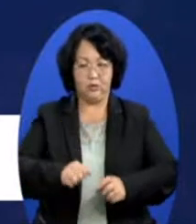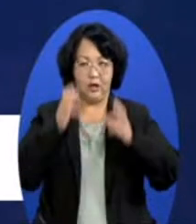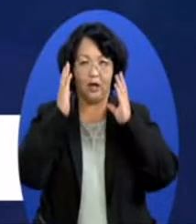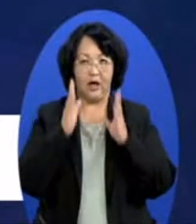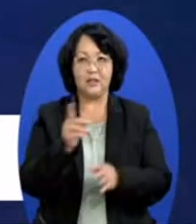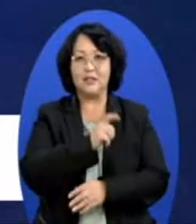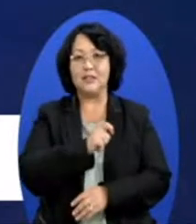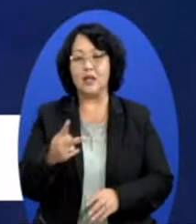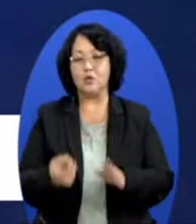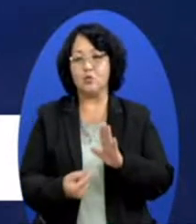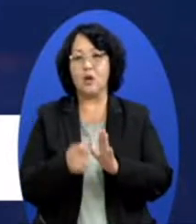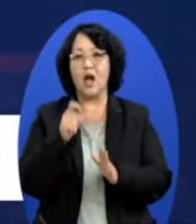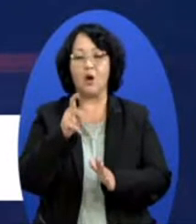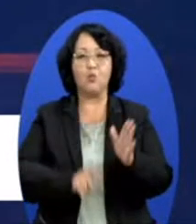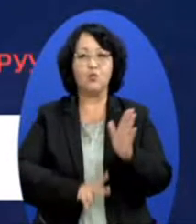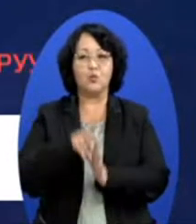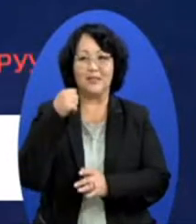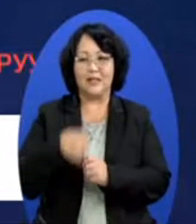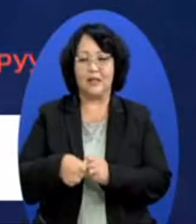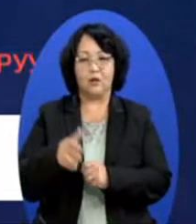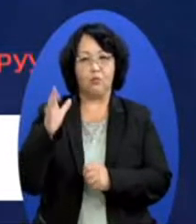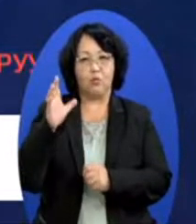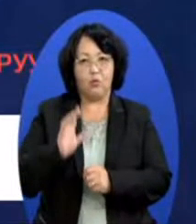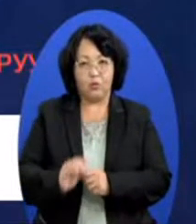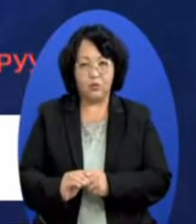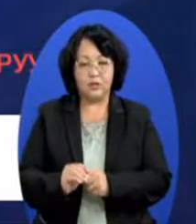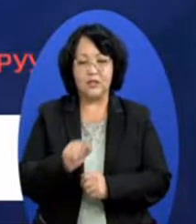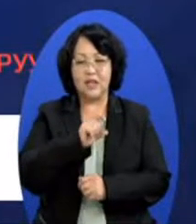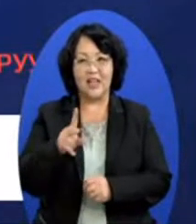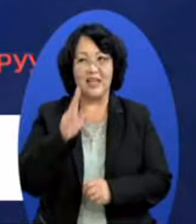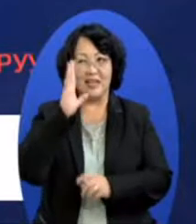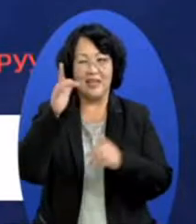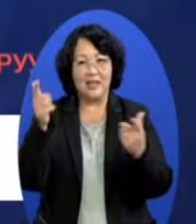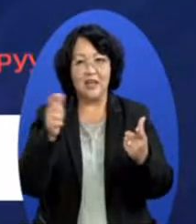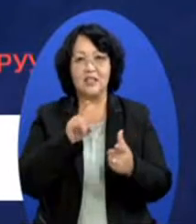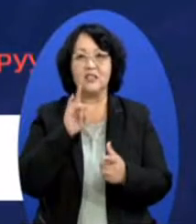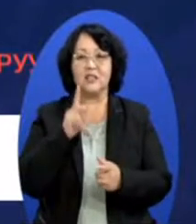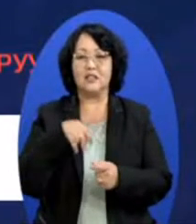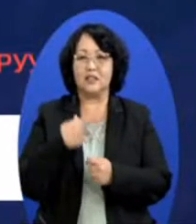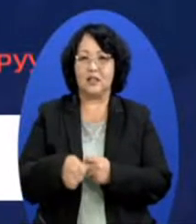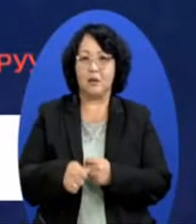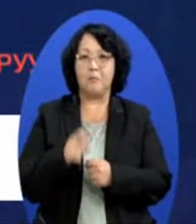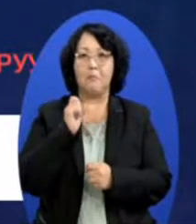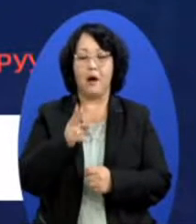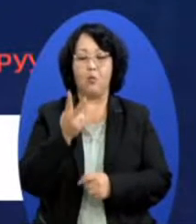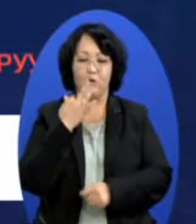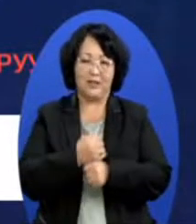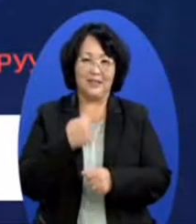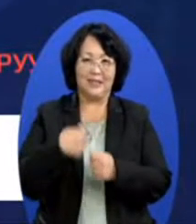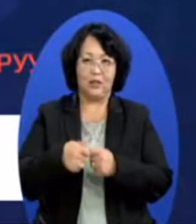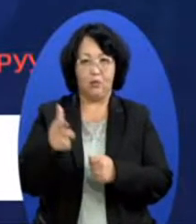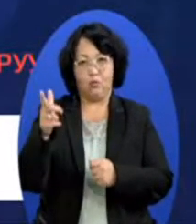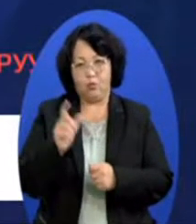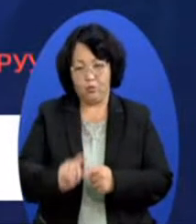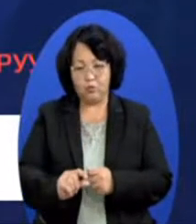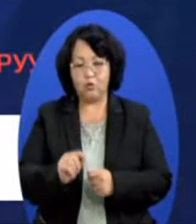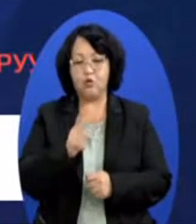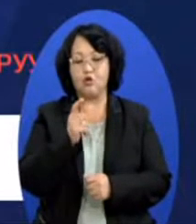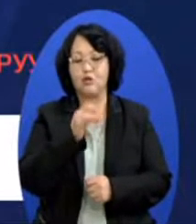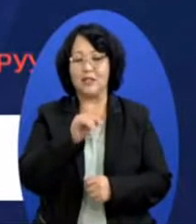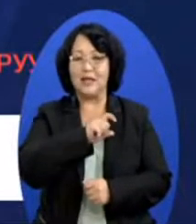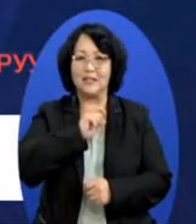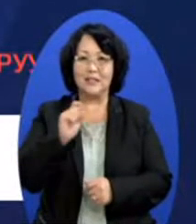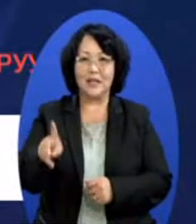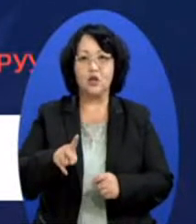дээр дурдсан зээлийн их үүсвэрийн зардлыг бууруулах, хоёрдугаар зээлийн эрсдлийн зардал, банкны үйл ажиллагааны зардлыг бууруулах, хөрөнгийн зах зээлийг